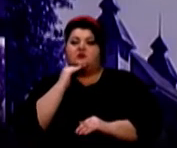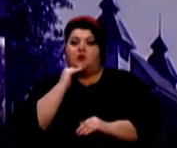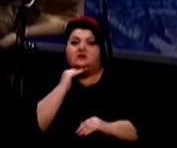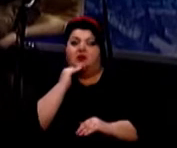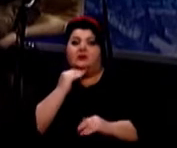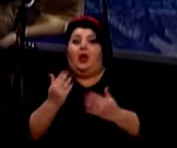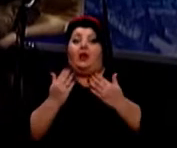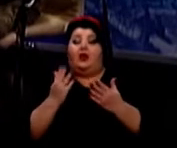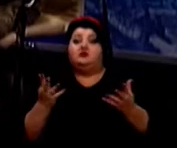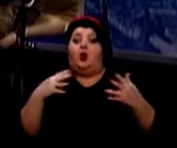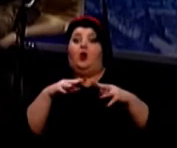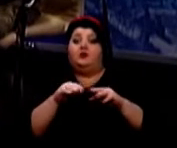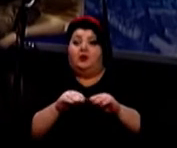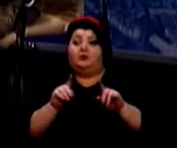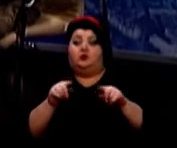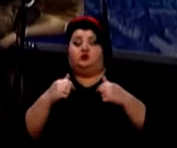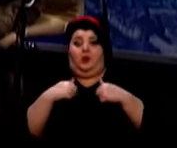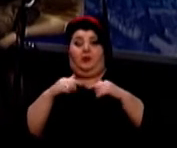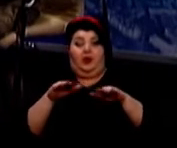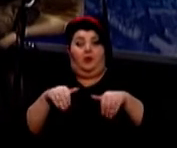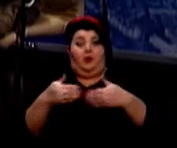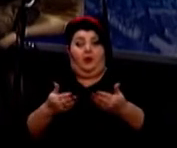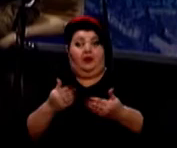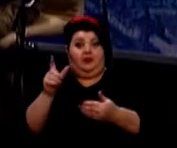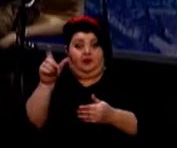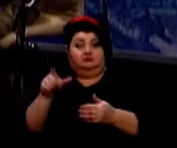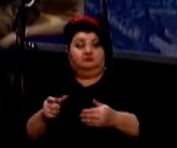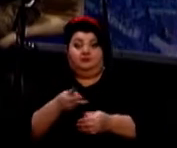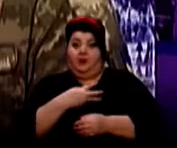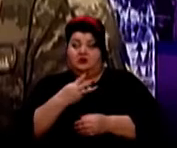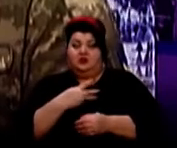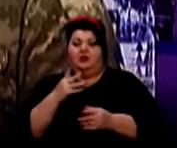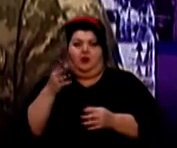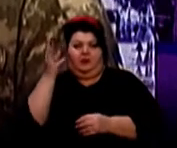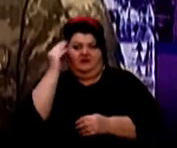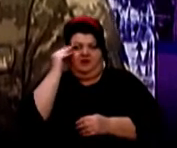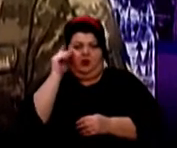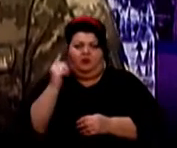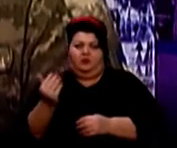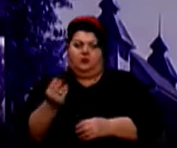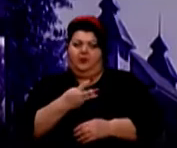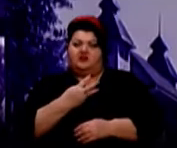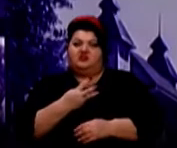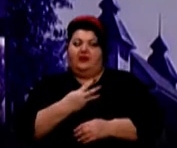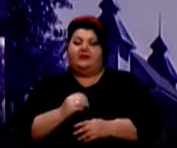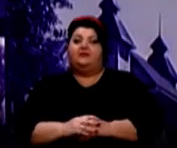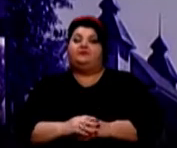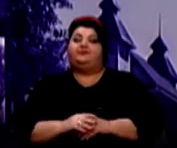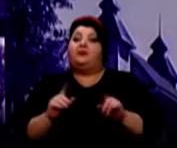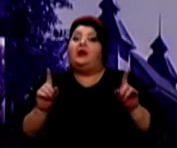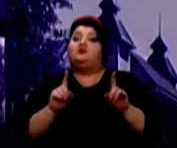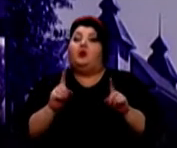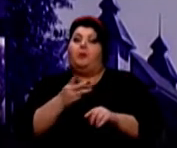повторюся, якщо співпадає те, що ми запропонуємо юнаку і його бажання, то, звичайно, ми враховуємо бажання. Щоб